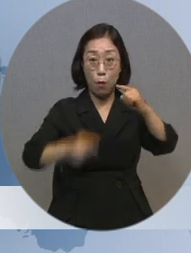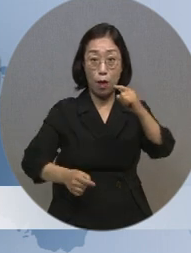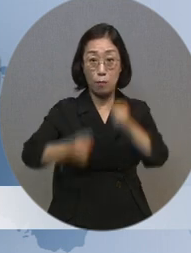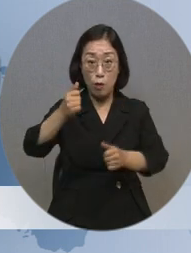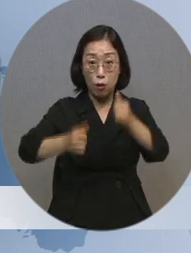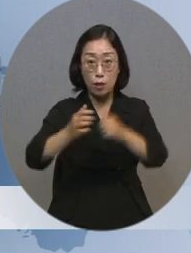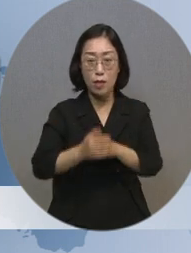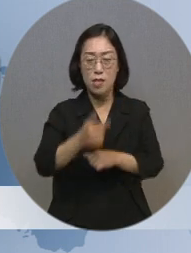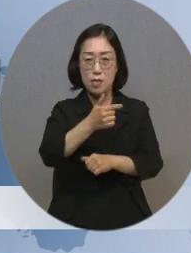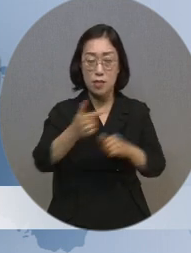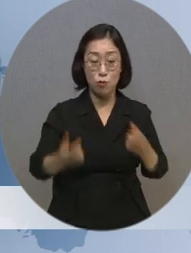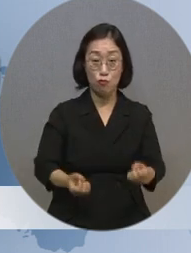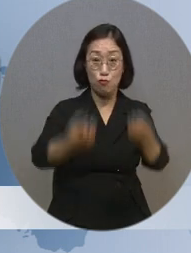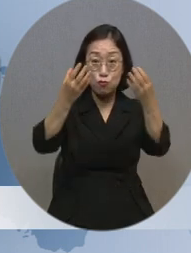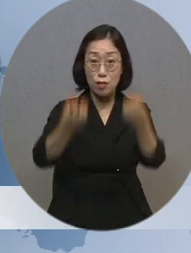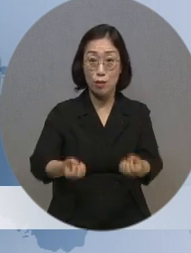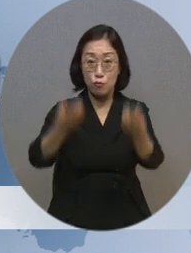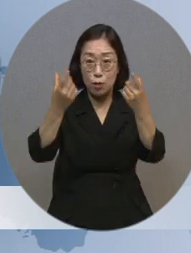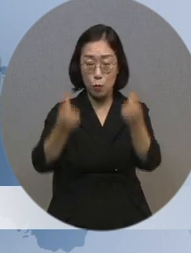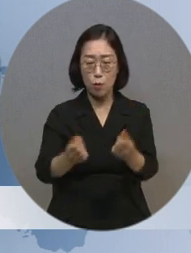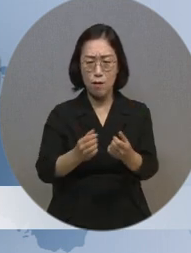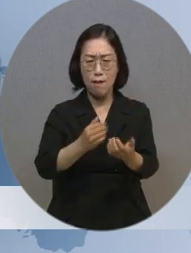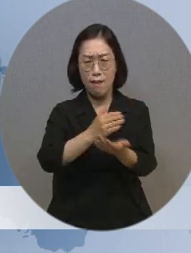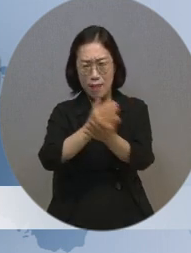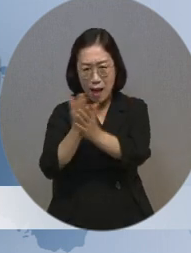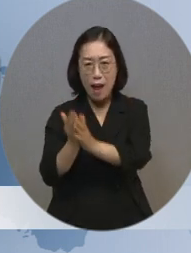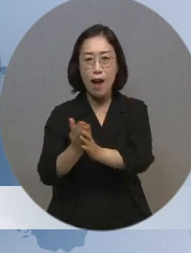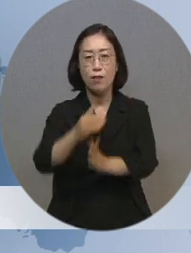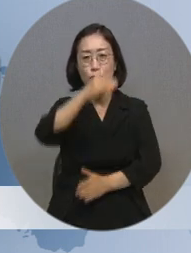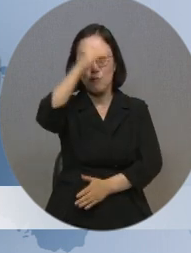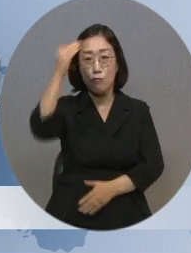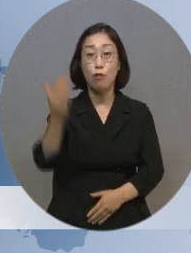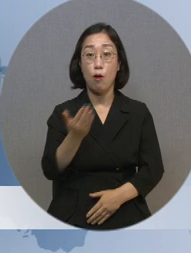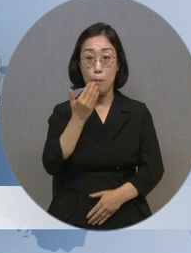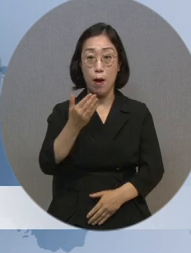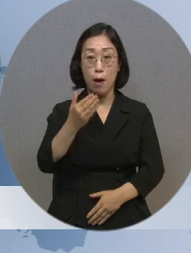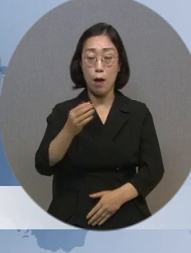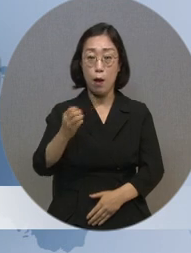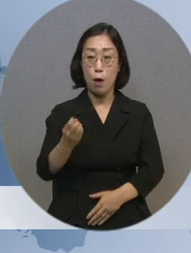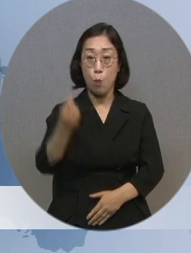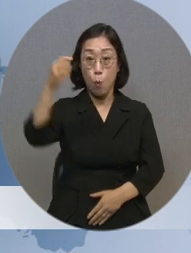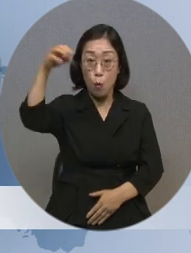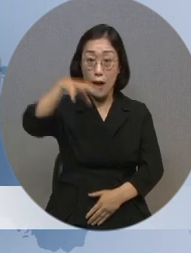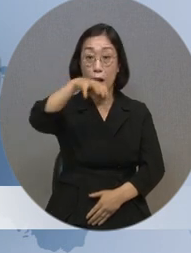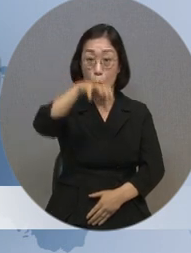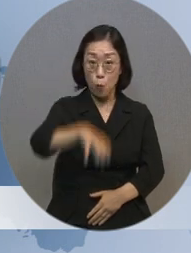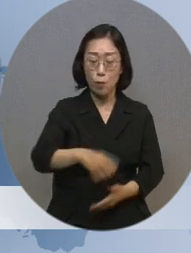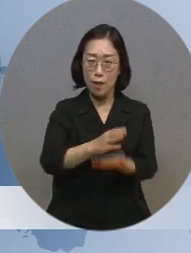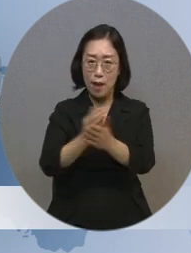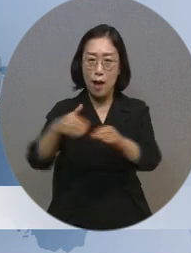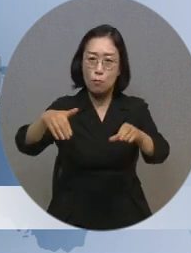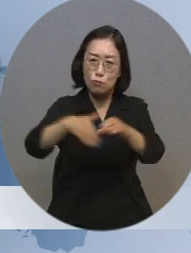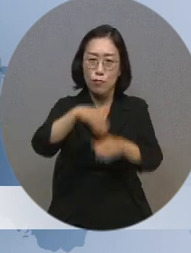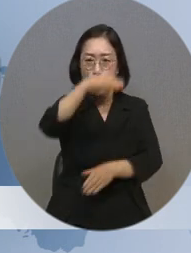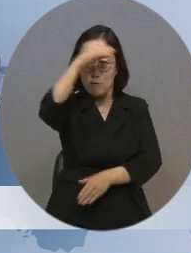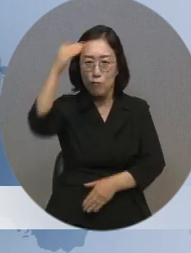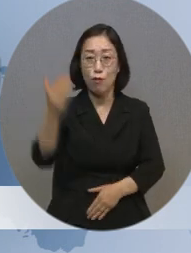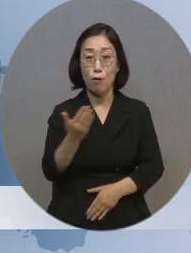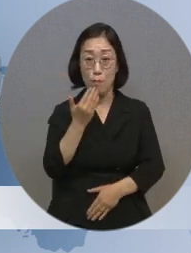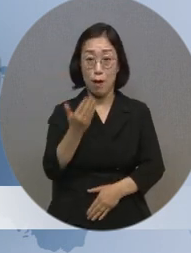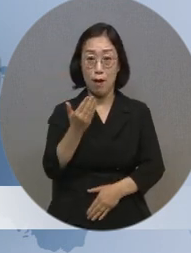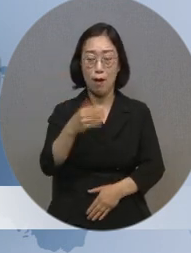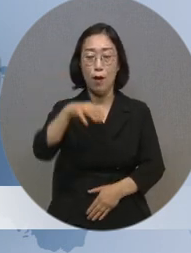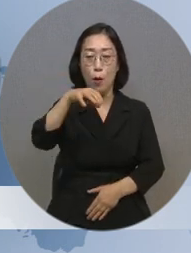아니라 대형 축제에 버금가는 풍성한 즐길거리까지 마련돼 고양시의 복합 문화를 즐길 수 있었는데요.